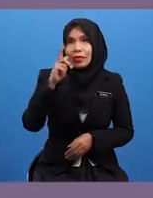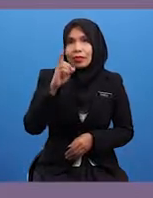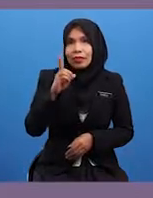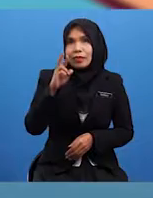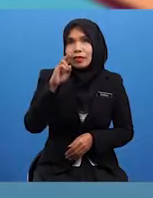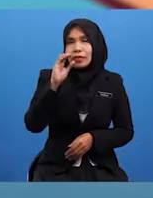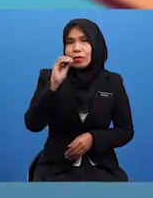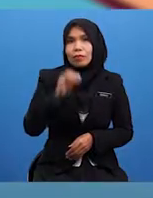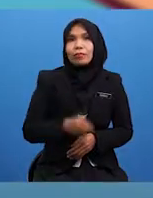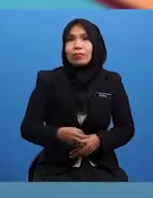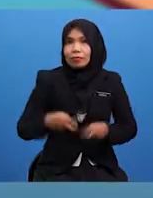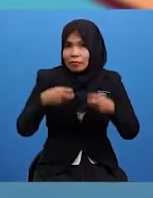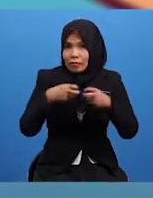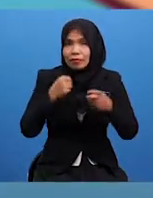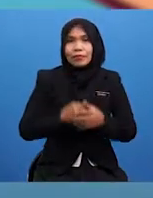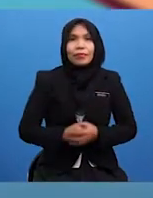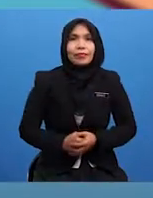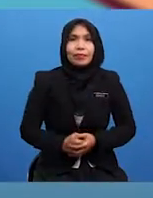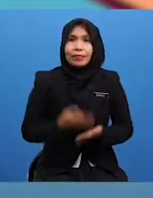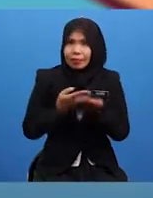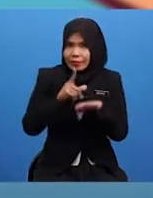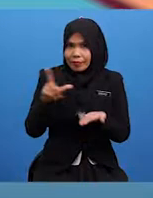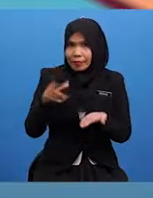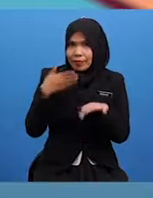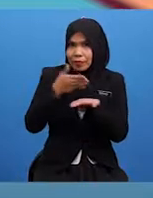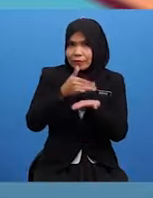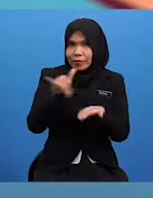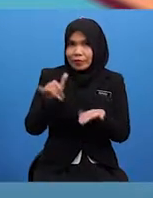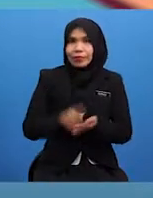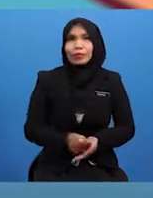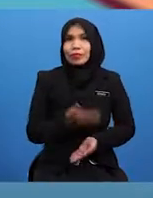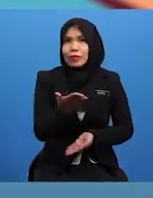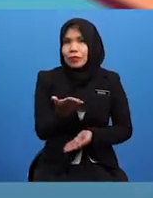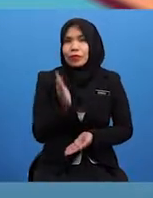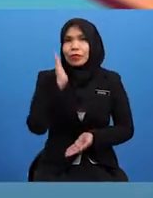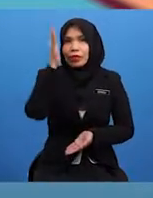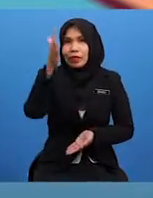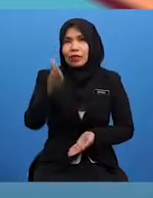industri. Baiklah, seterusnya